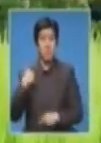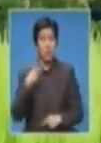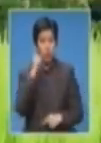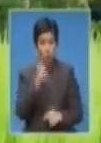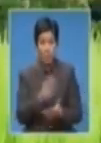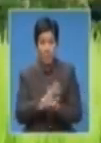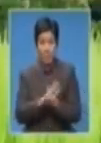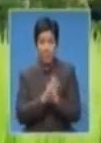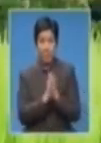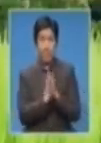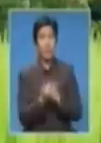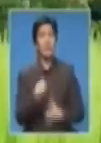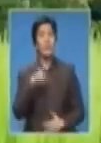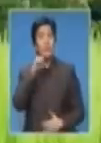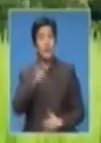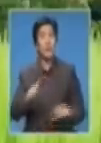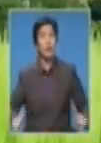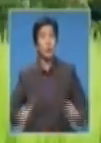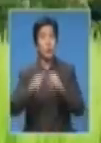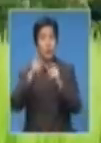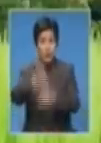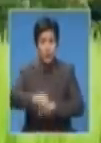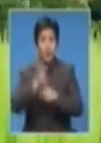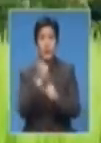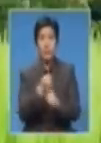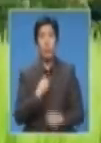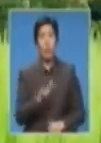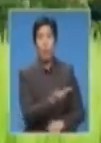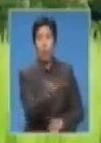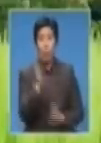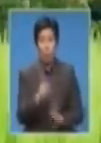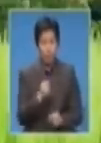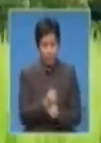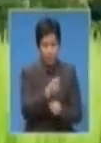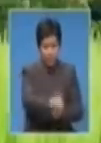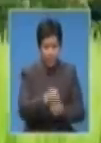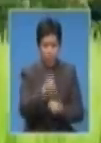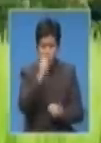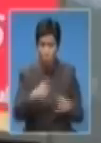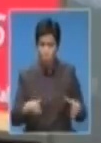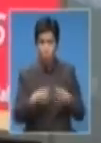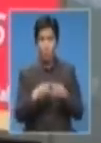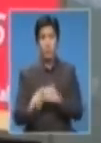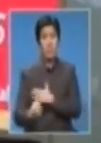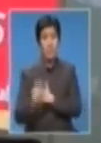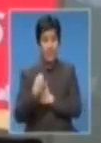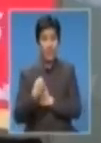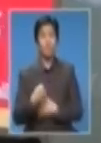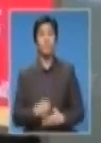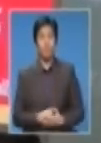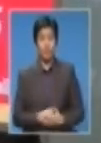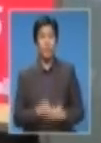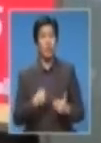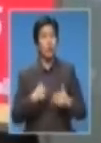ไปปรับให้เข้าที่กับทางผมสั่งกระทรวงเกษตรไปแล้วนะครับขอความร่วมมือจากพี่น้องชาวเกษตรกรด้วยสร้างความแข็งนะครับเราก็